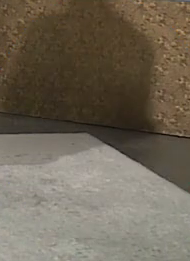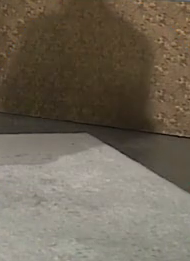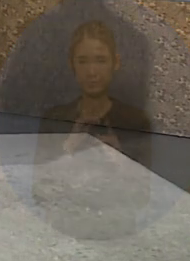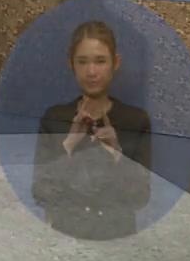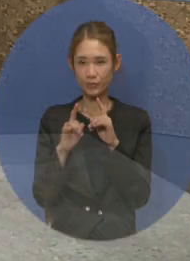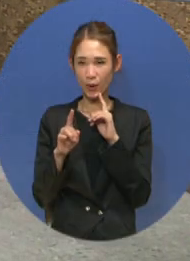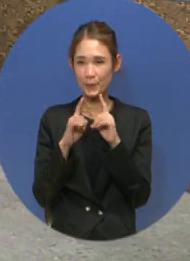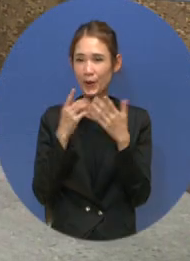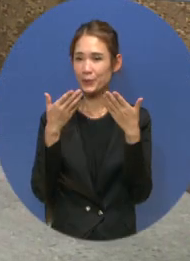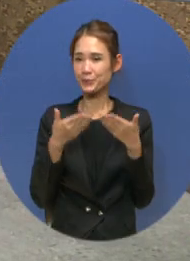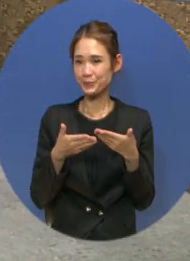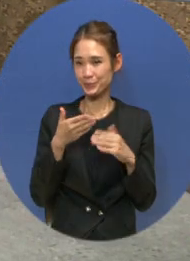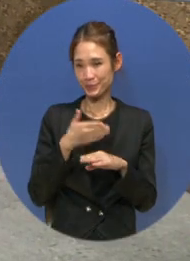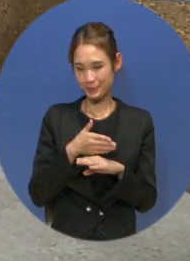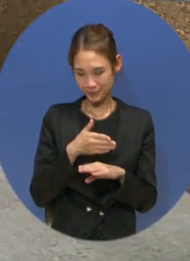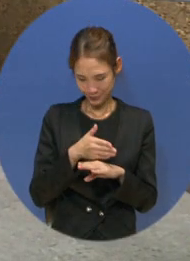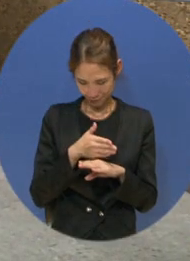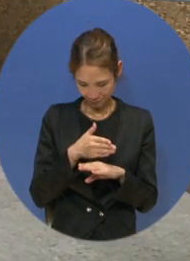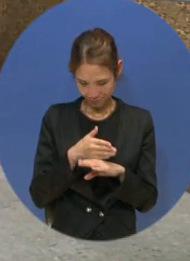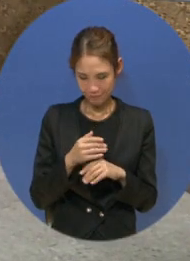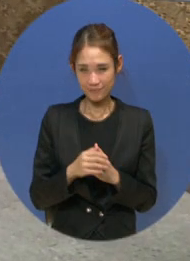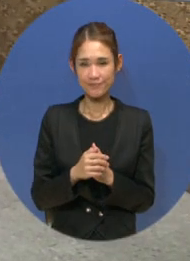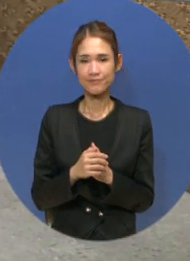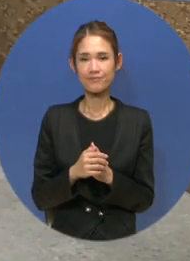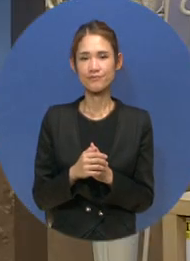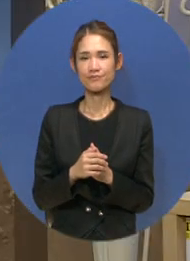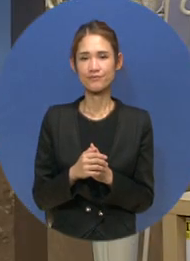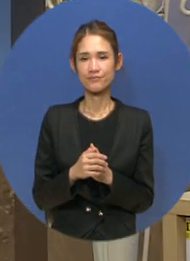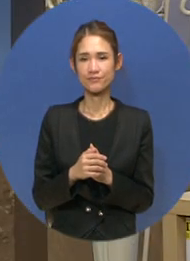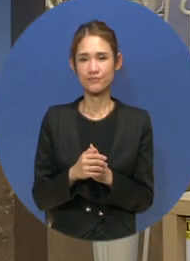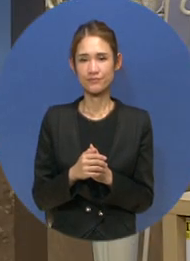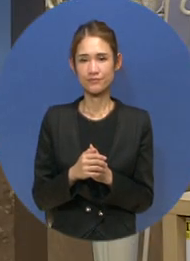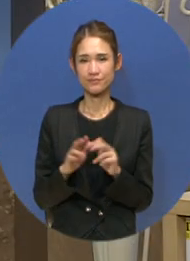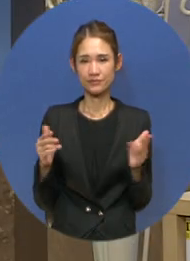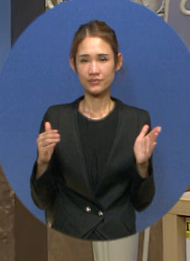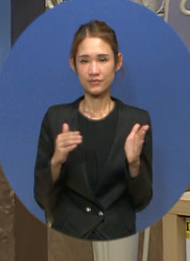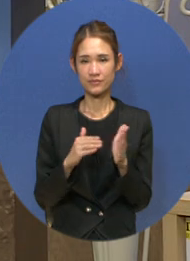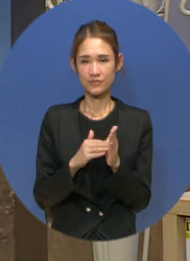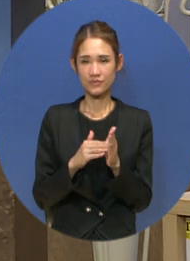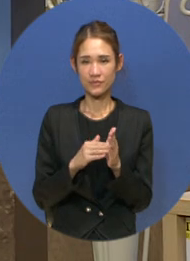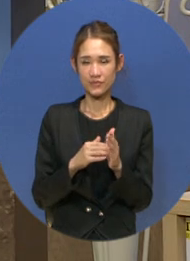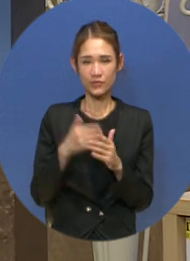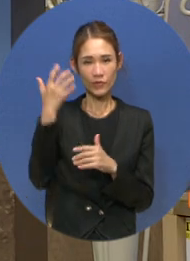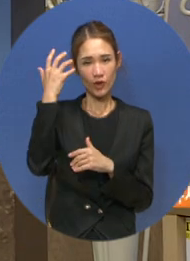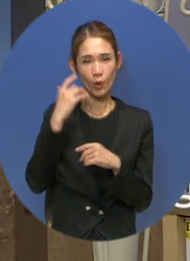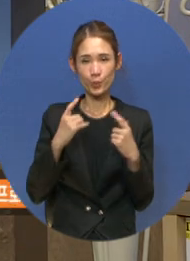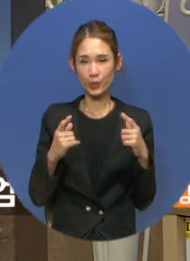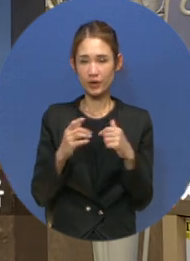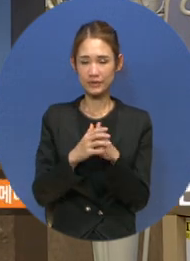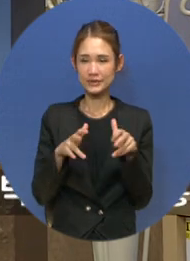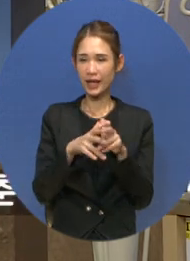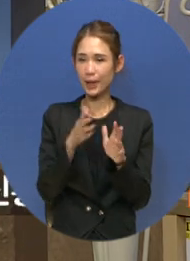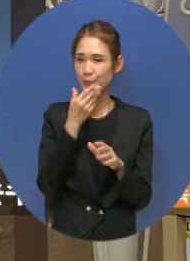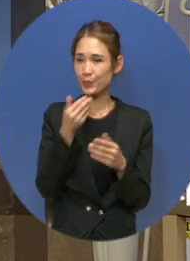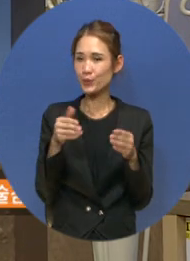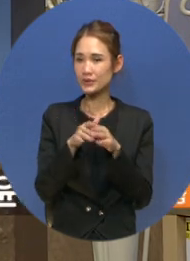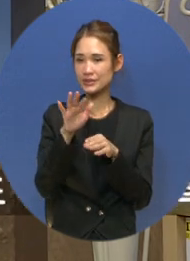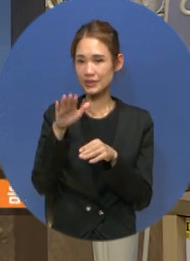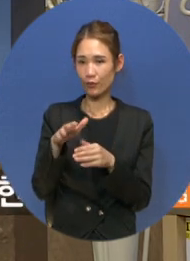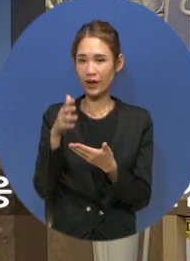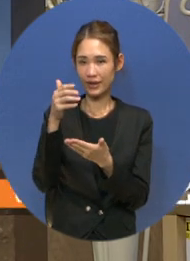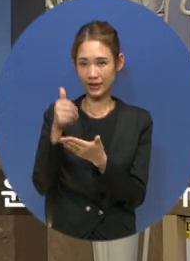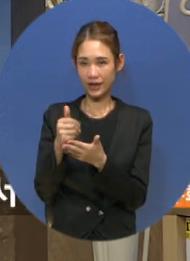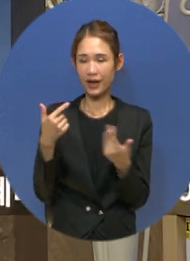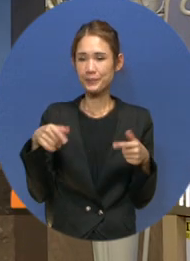말씀 정말 네. 감사합니다. 네, 감사합니다. 네, 지금까지 서울시립 영등포 장애인복지관